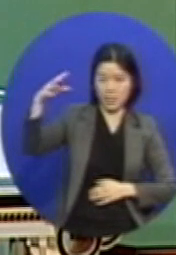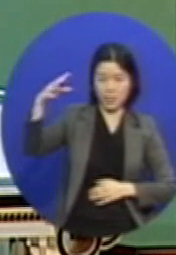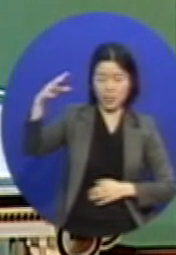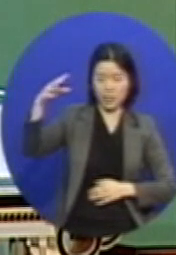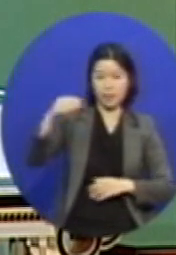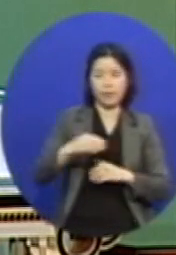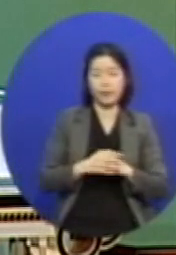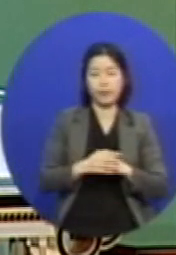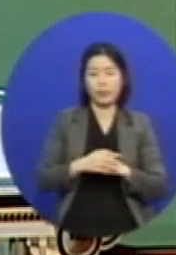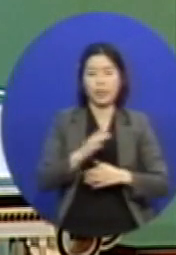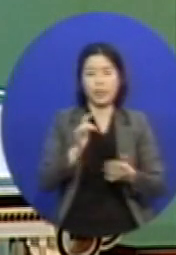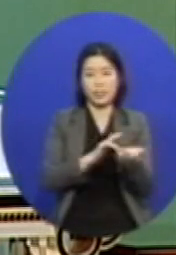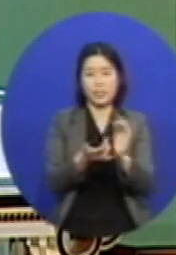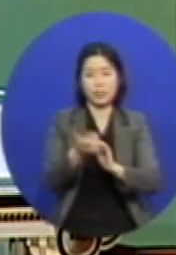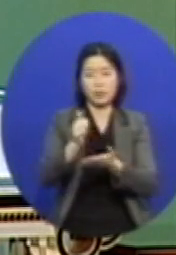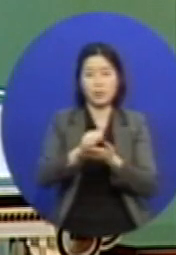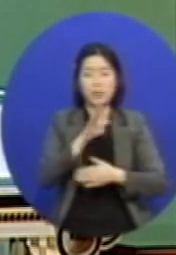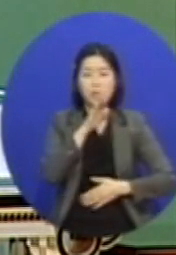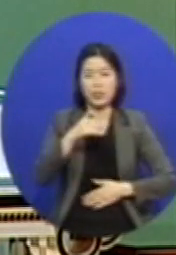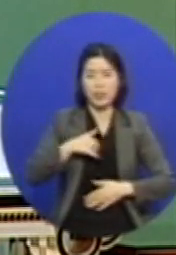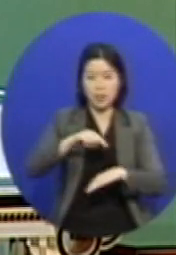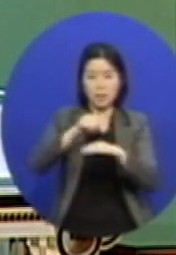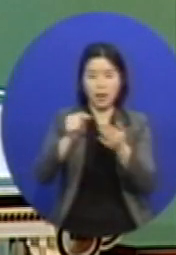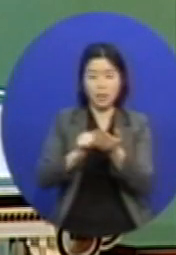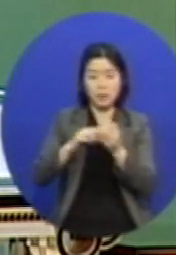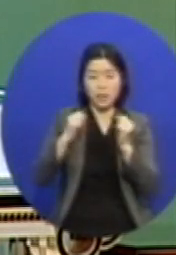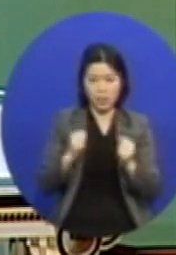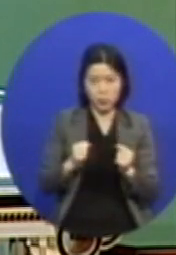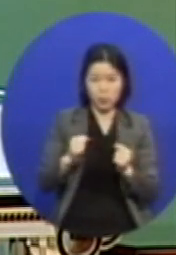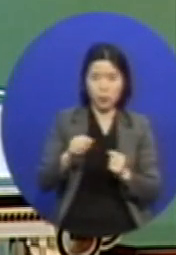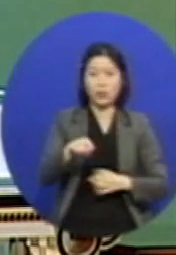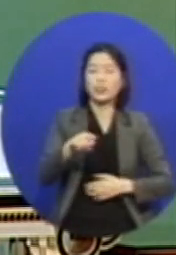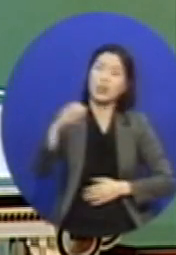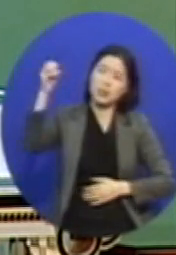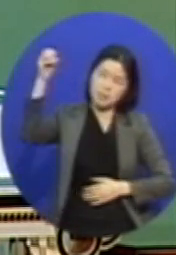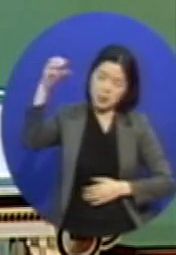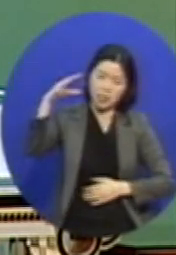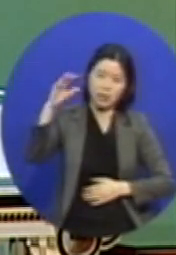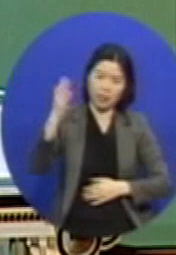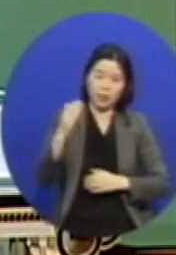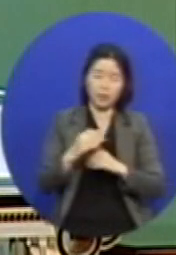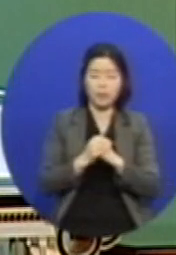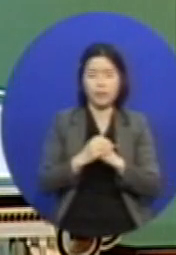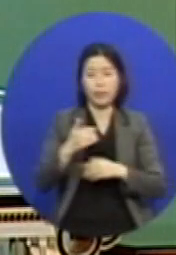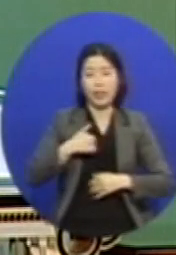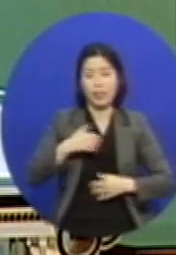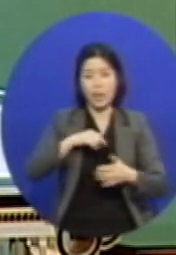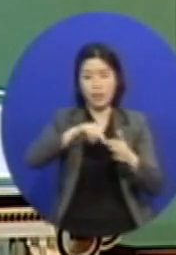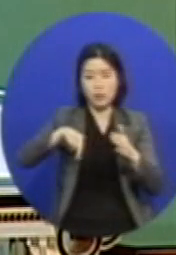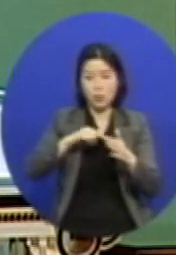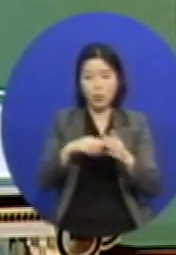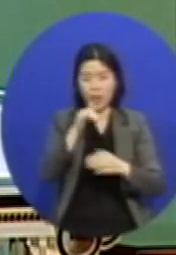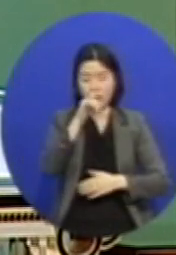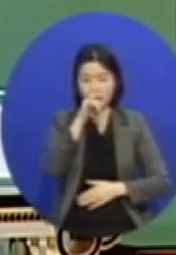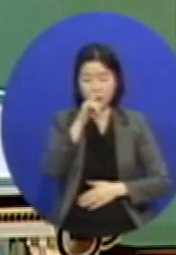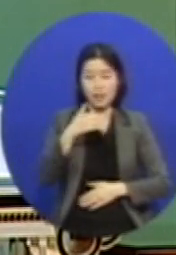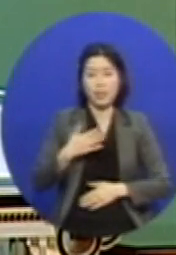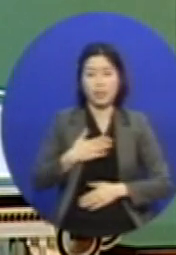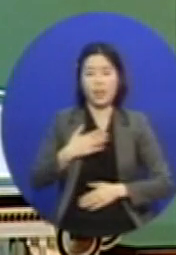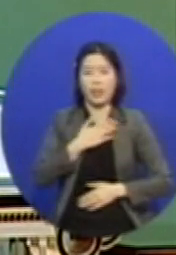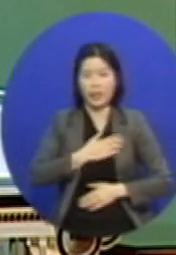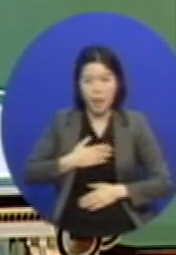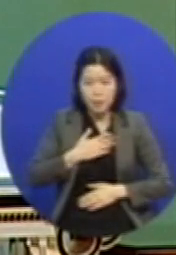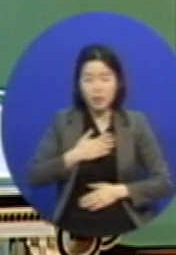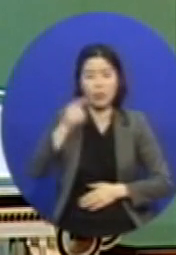정말 내 마음의 계시고 그 예수님이 b 치세요 그러면 내 속에 있는 네 감정